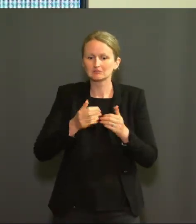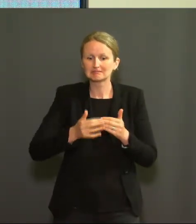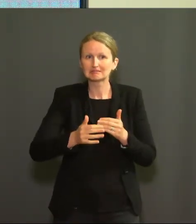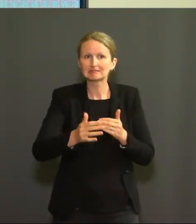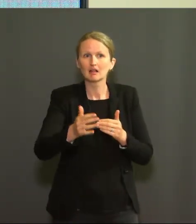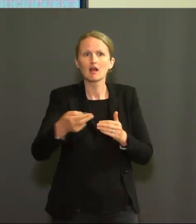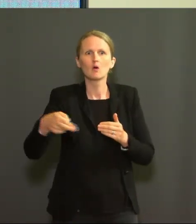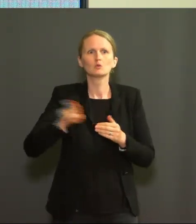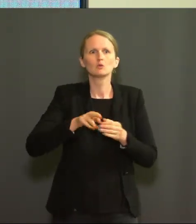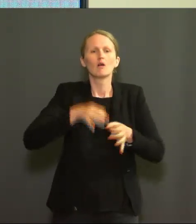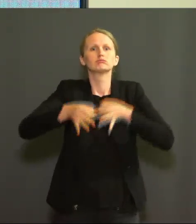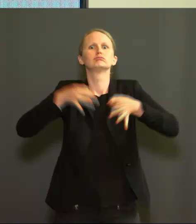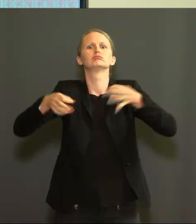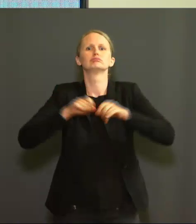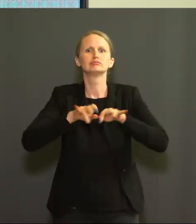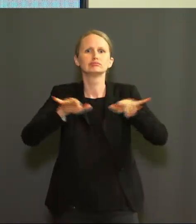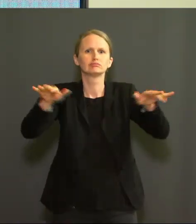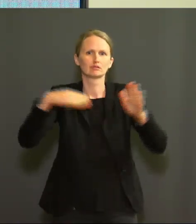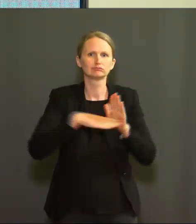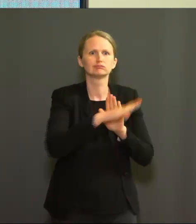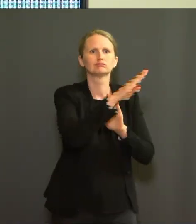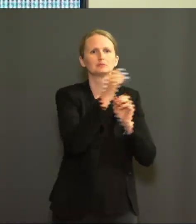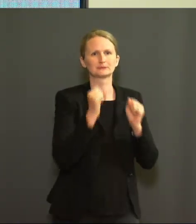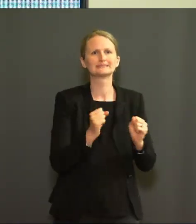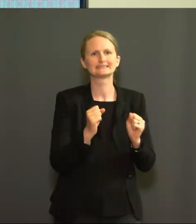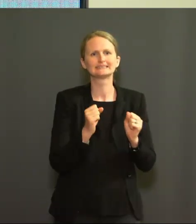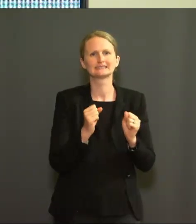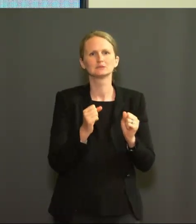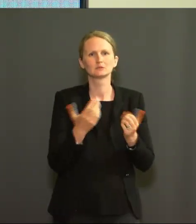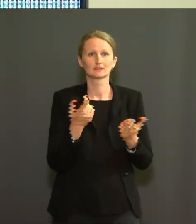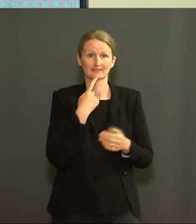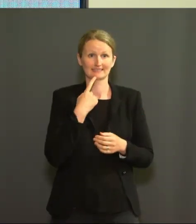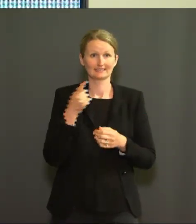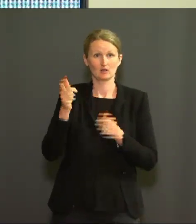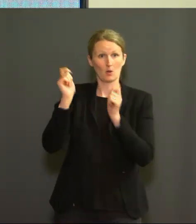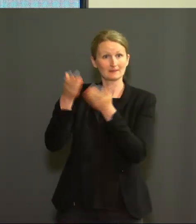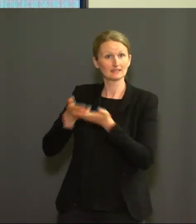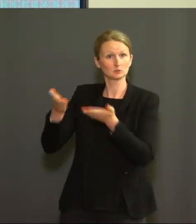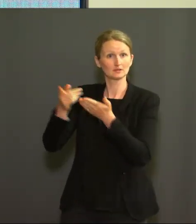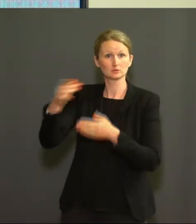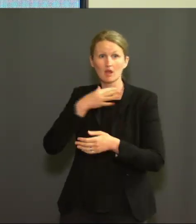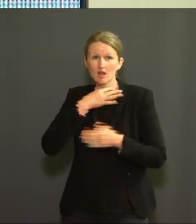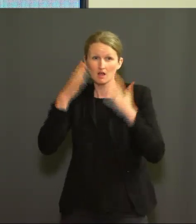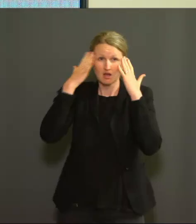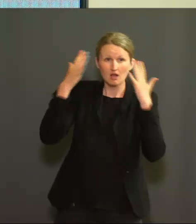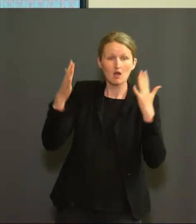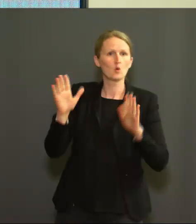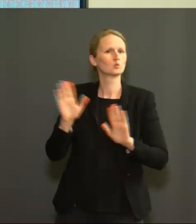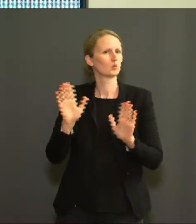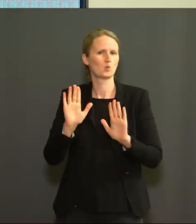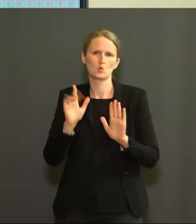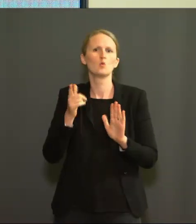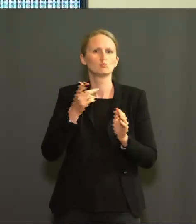viennent. L'impact sur les hôpitaux devrait rester relativement limité, grâce d'une part à la progression de la